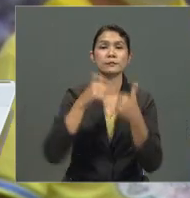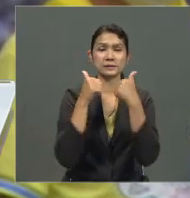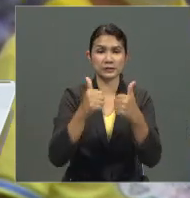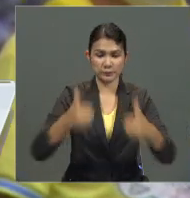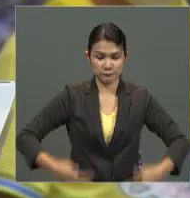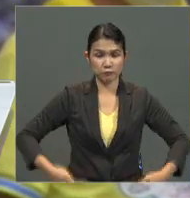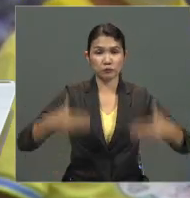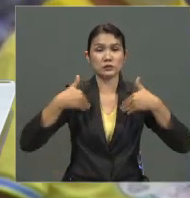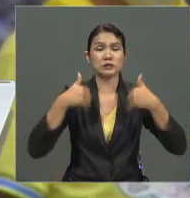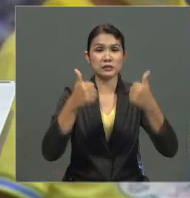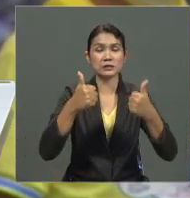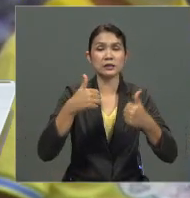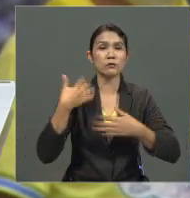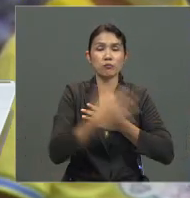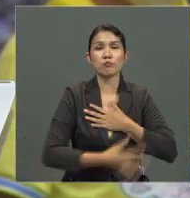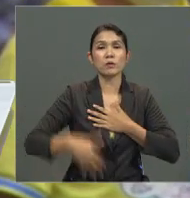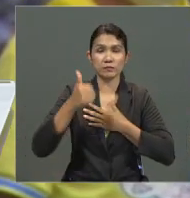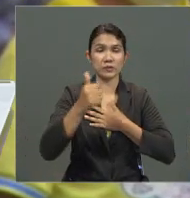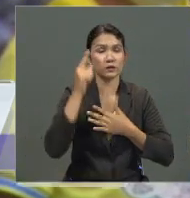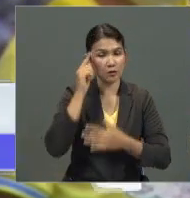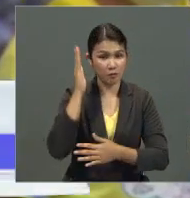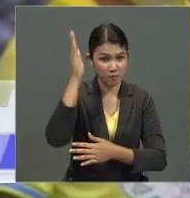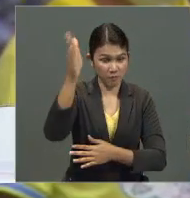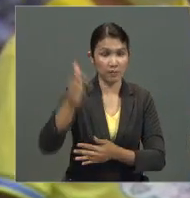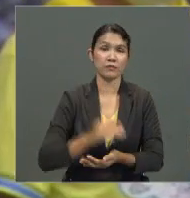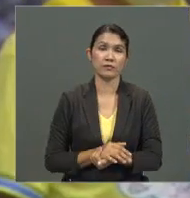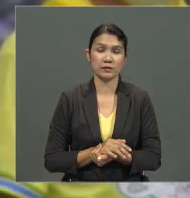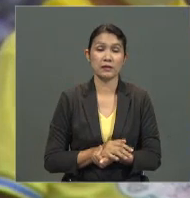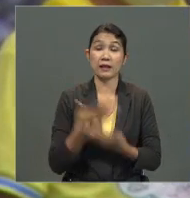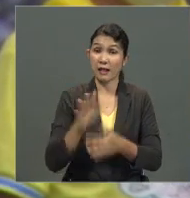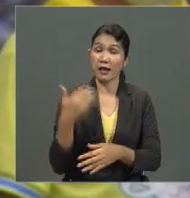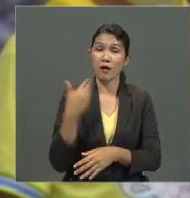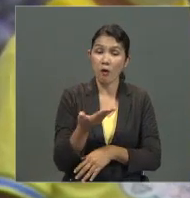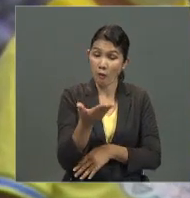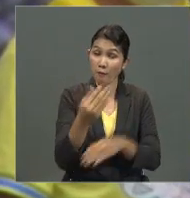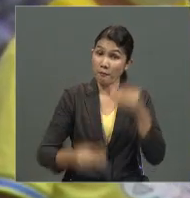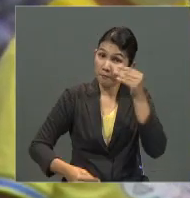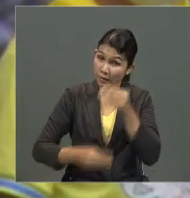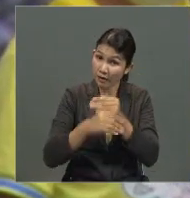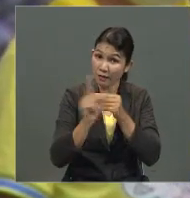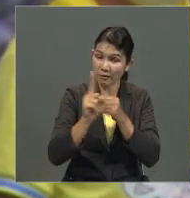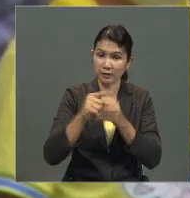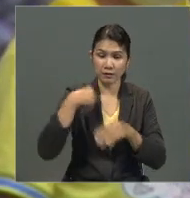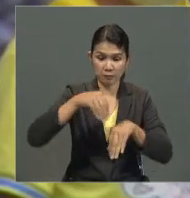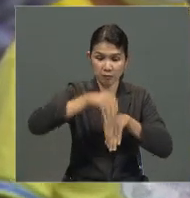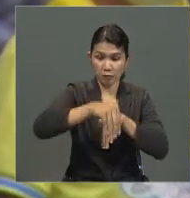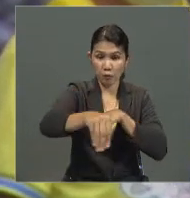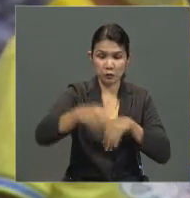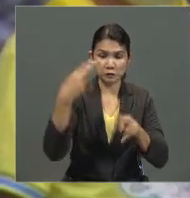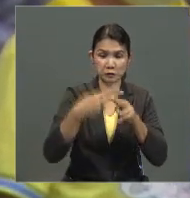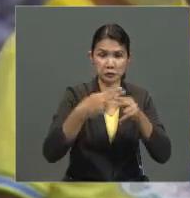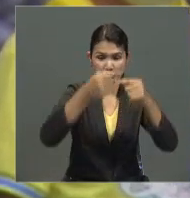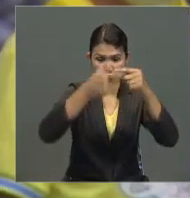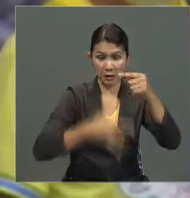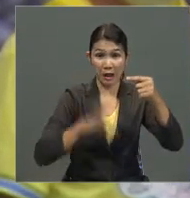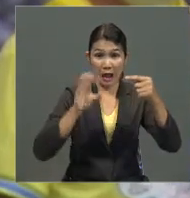ที่ดีมีอาชีพมีรายได้ที่ดีต่อไปอีกประการหนึ่งก็ขอเพิ่มเติมในเรื่องของการปลูกไม้มีค่า58ชนิด